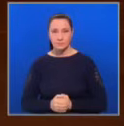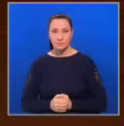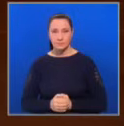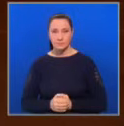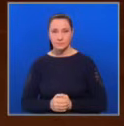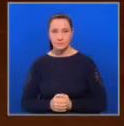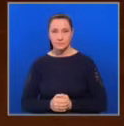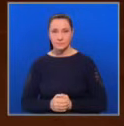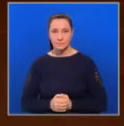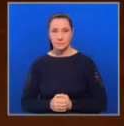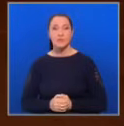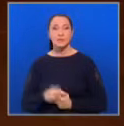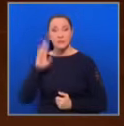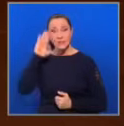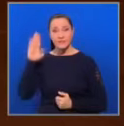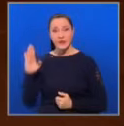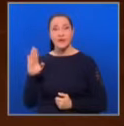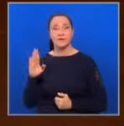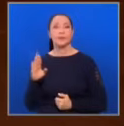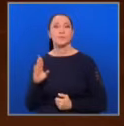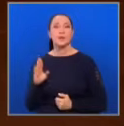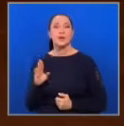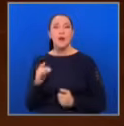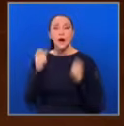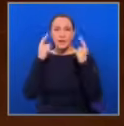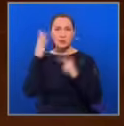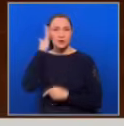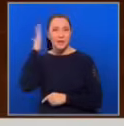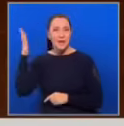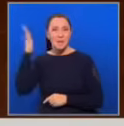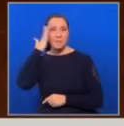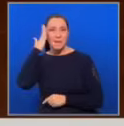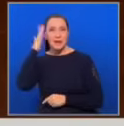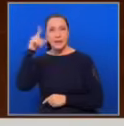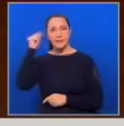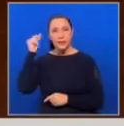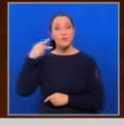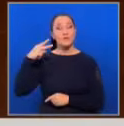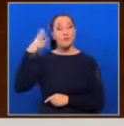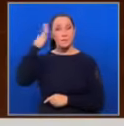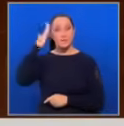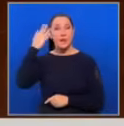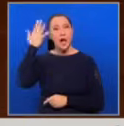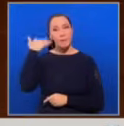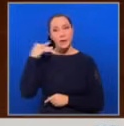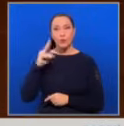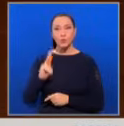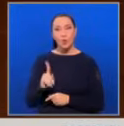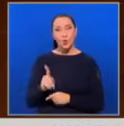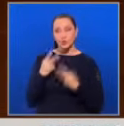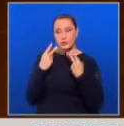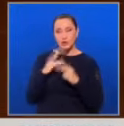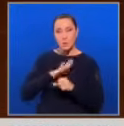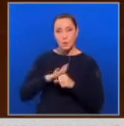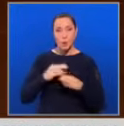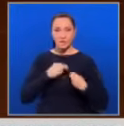изказванията здравейте умерена реакция от страна на премиера денков и вицепремиера габриел които изразиха пълна увереност че в